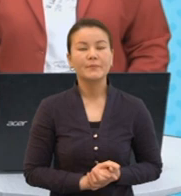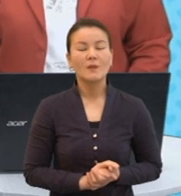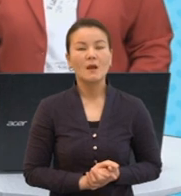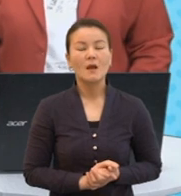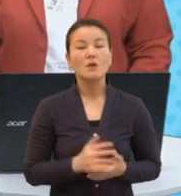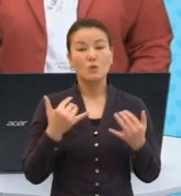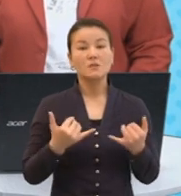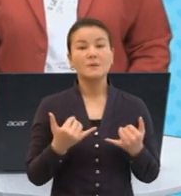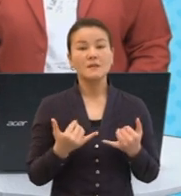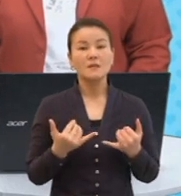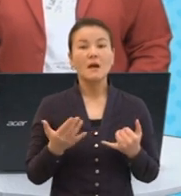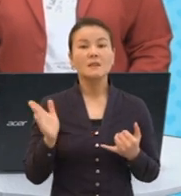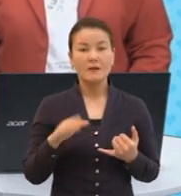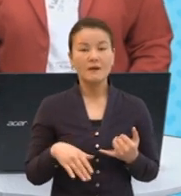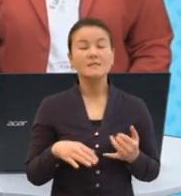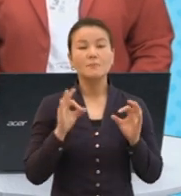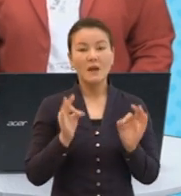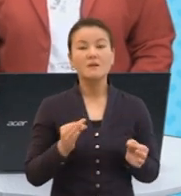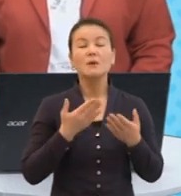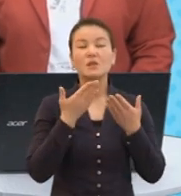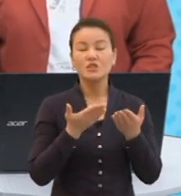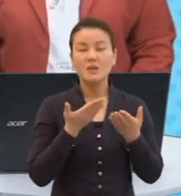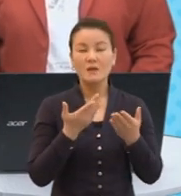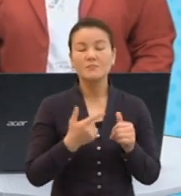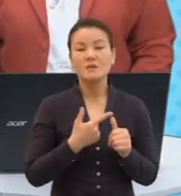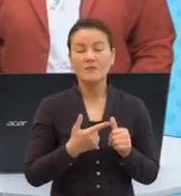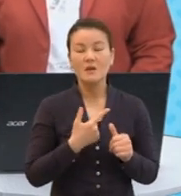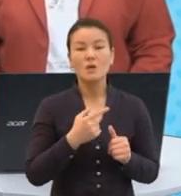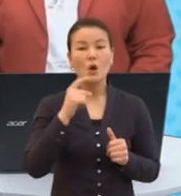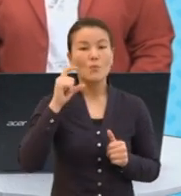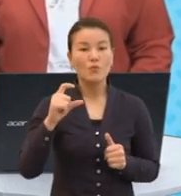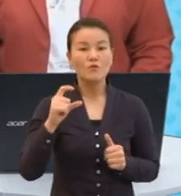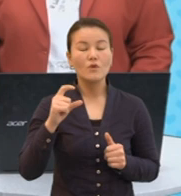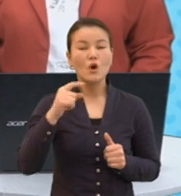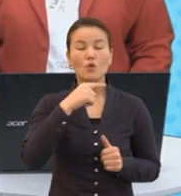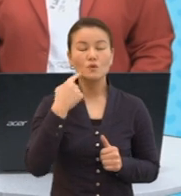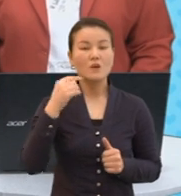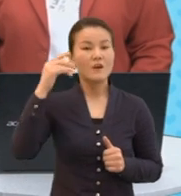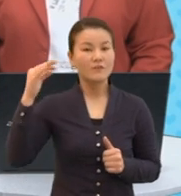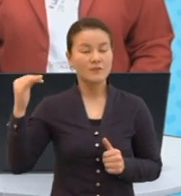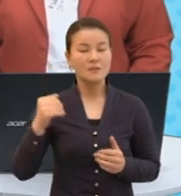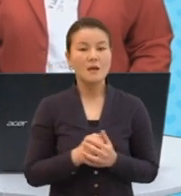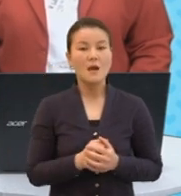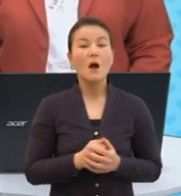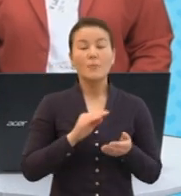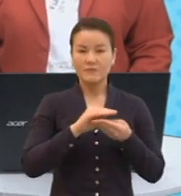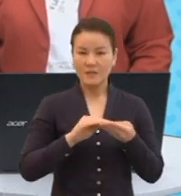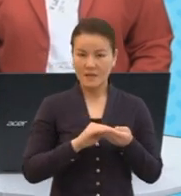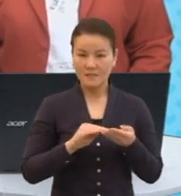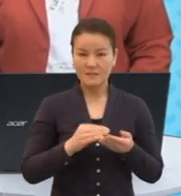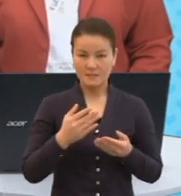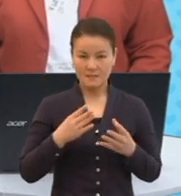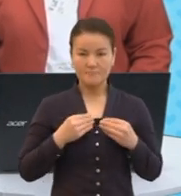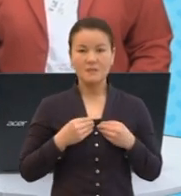Ну а теперь давайте правильно прочитаем название букв русского алфавита. Повторяйте за мной.